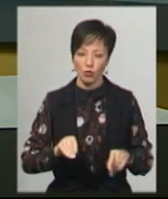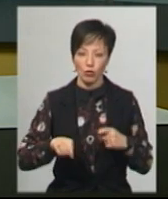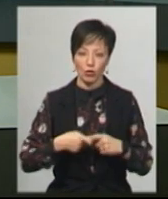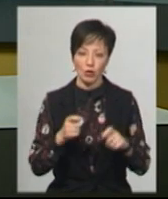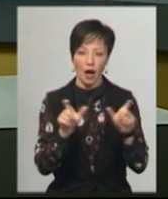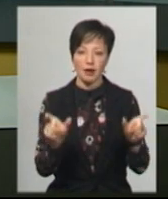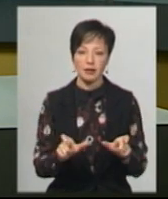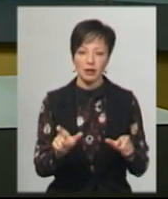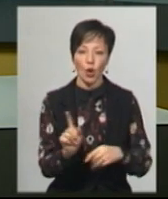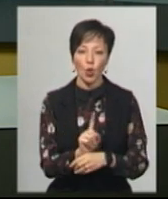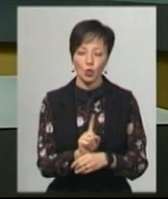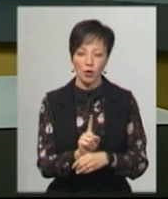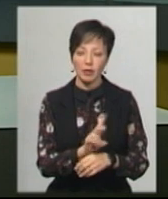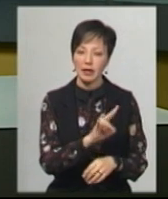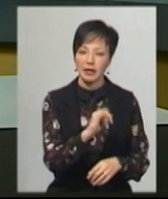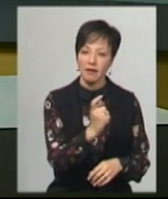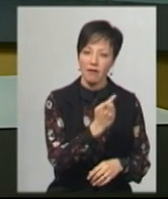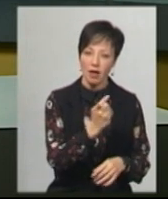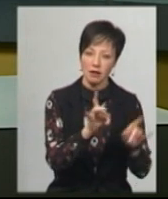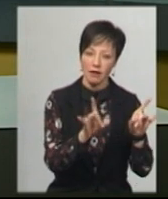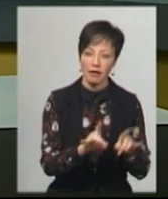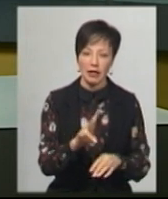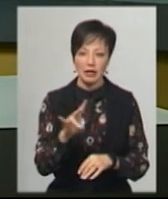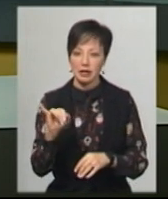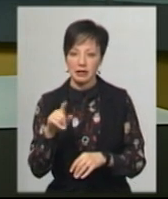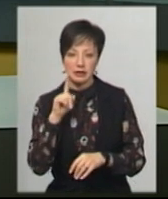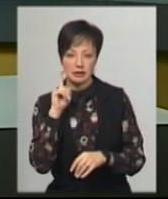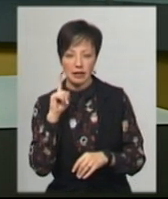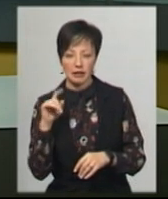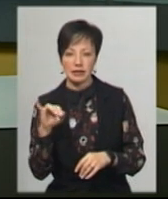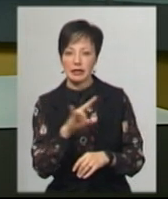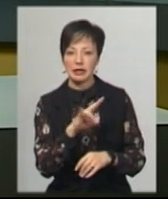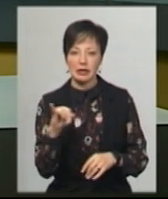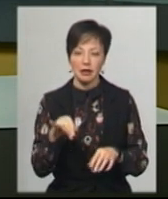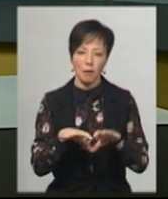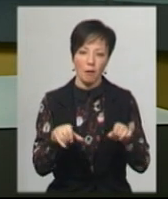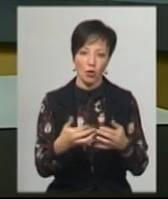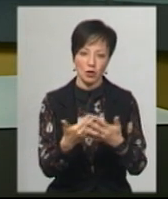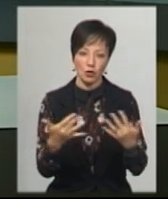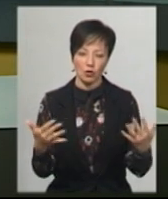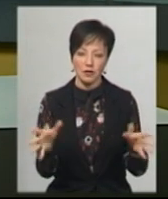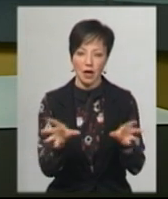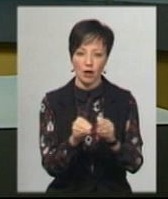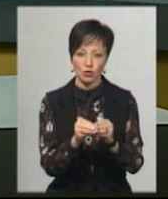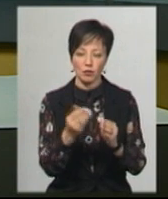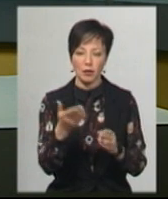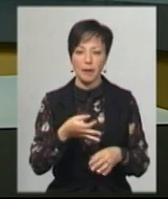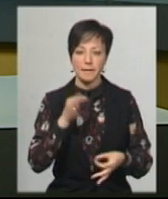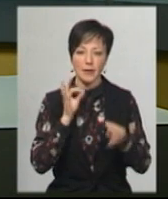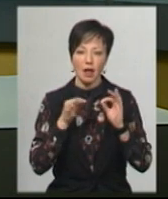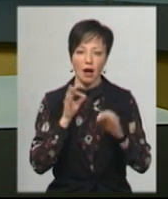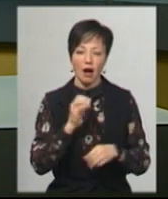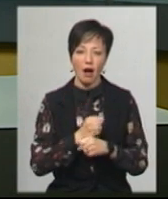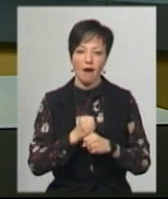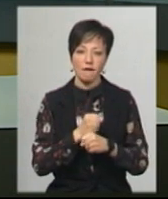порушення карантинних норм ані на власника кав'ярні, ані на Володимира Зеленського, ані на посадовців, які разом із ним пили каву,